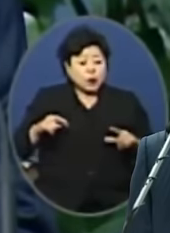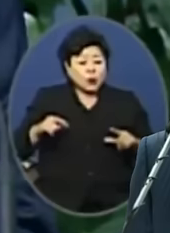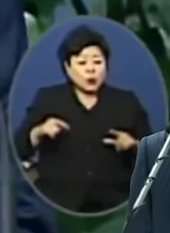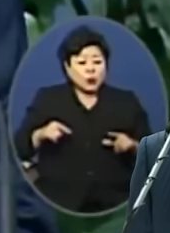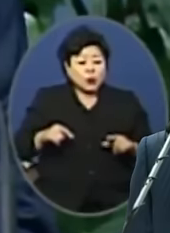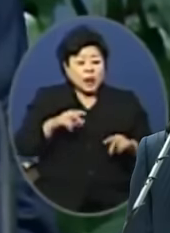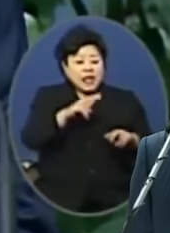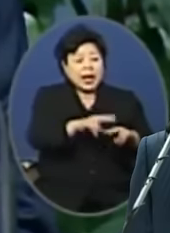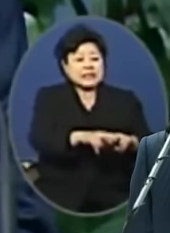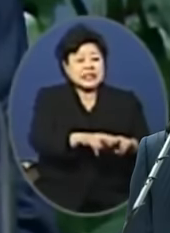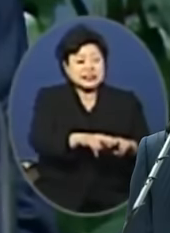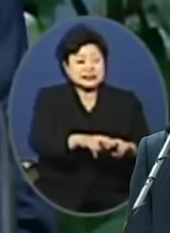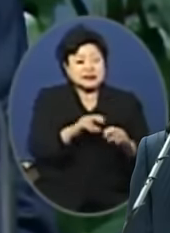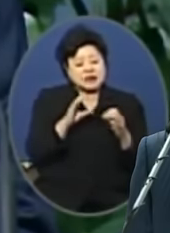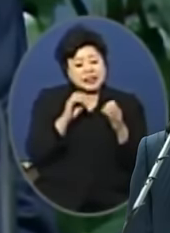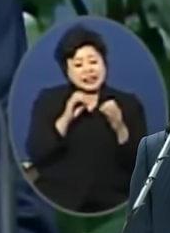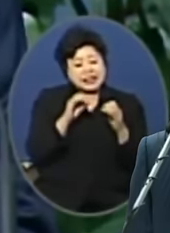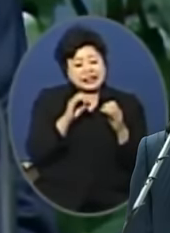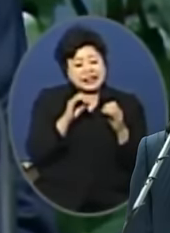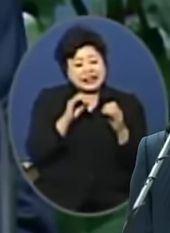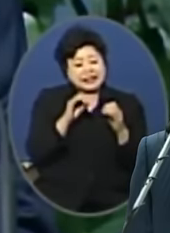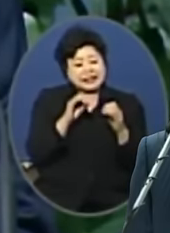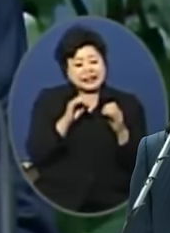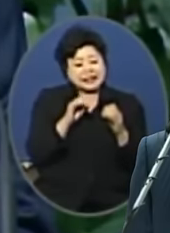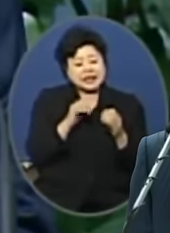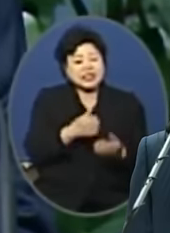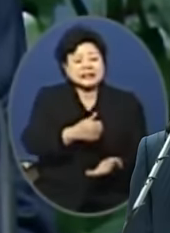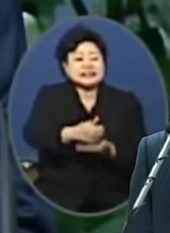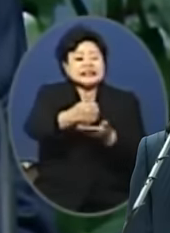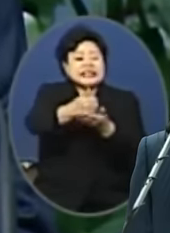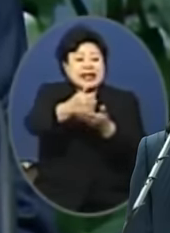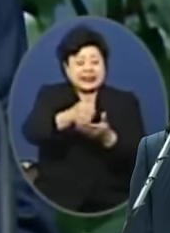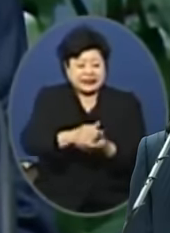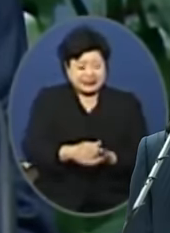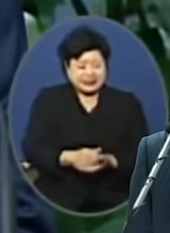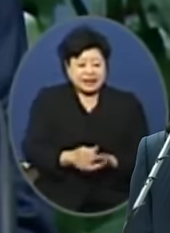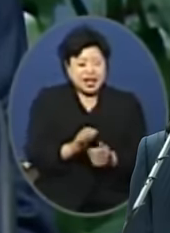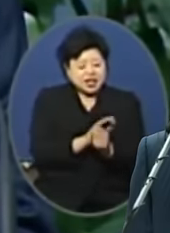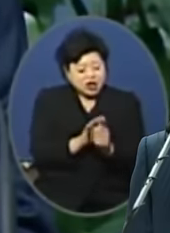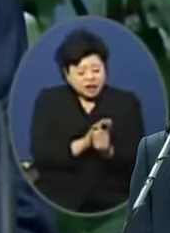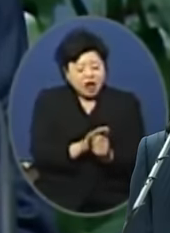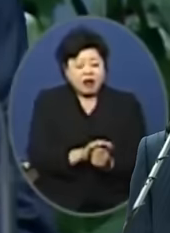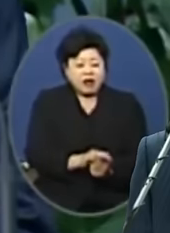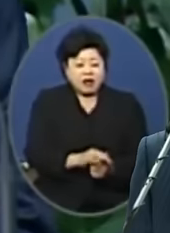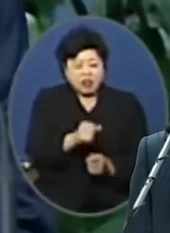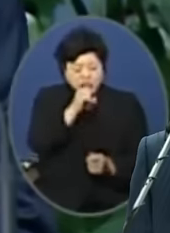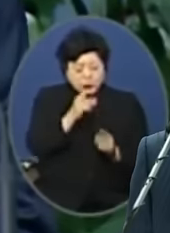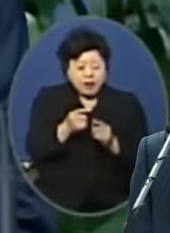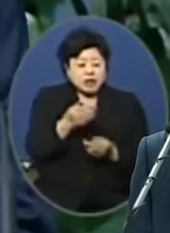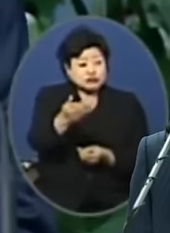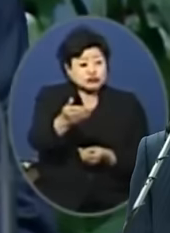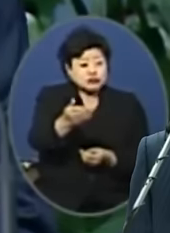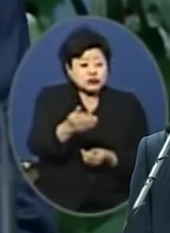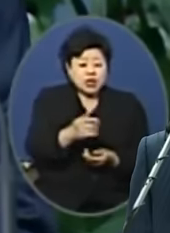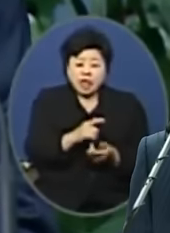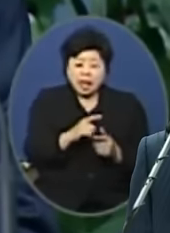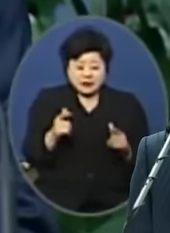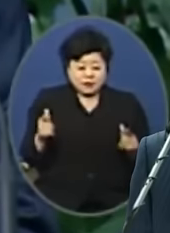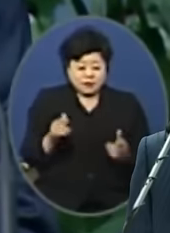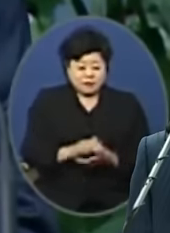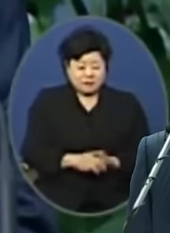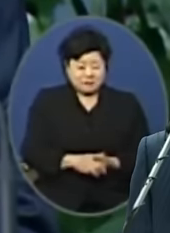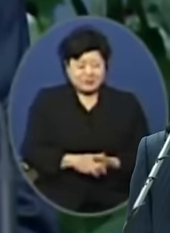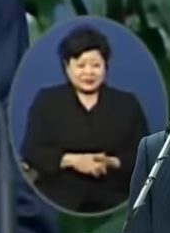서로 앉아서 이웃에 대한 이야기할 때 칭찬하고 격려하고 좋게 말하는 일이 별로